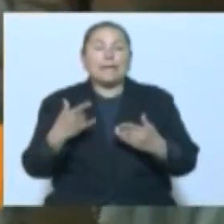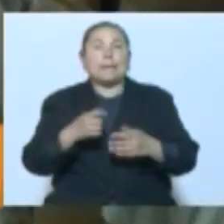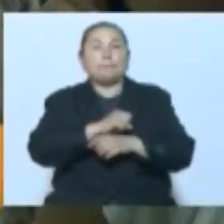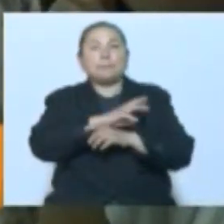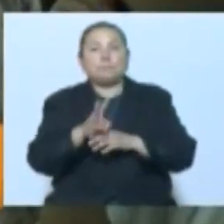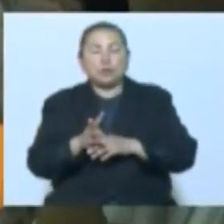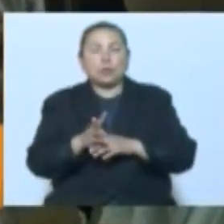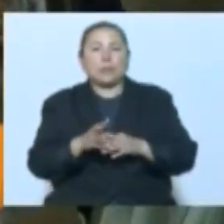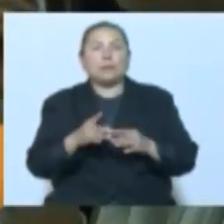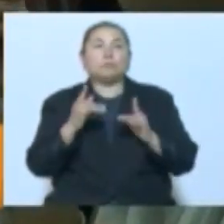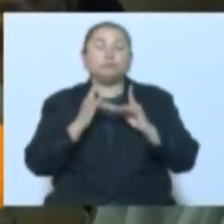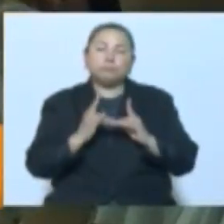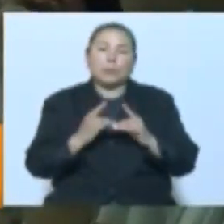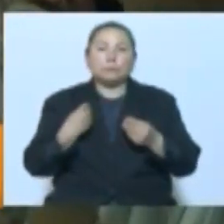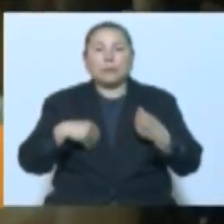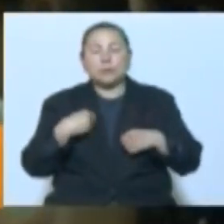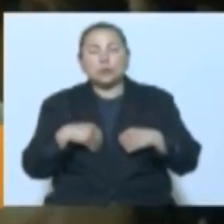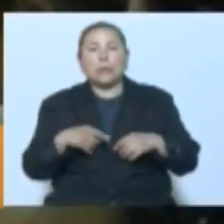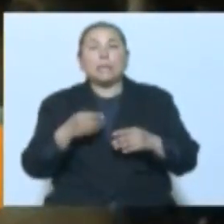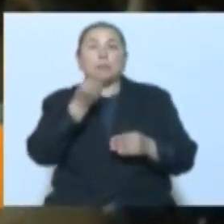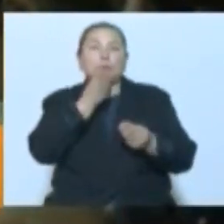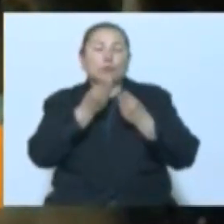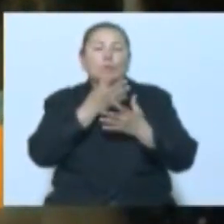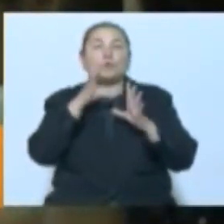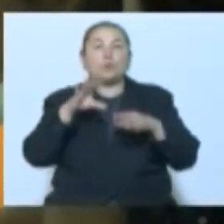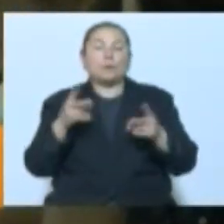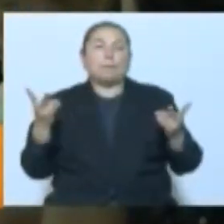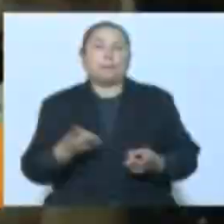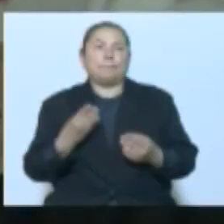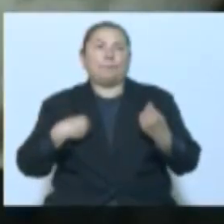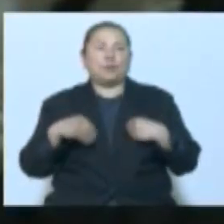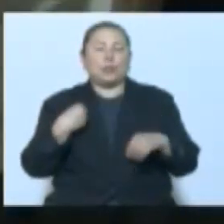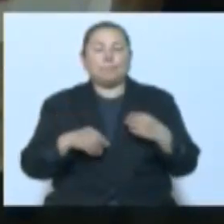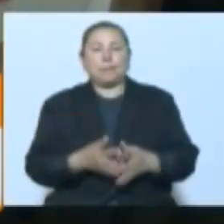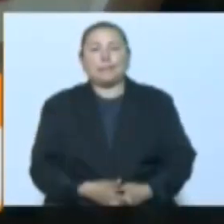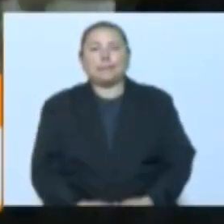обеспечены постельными принадлежностями, едой и всеми необходимыми вещами.